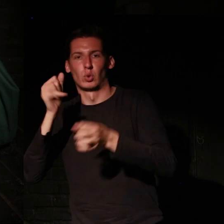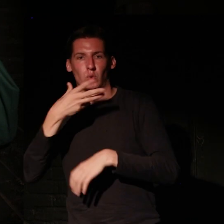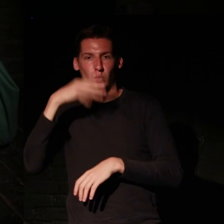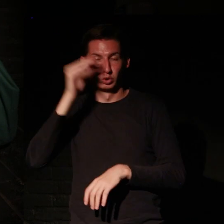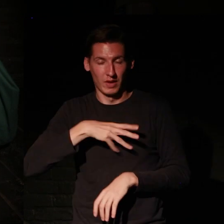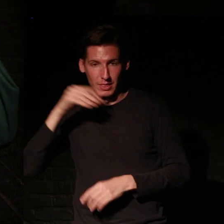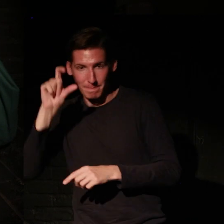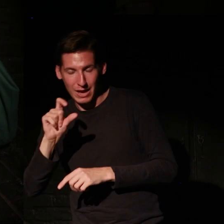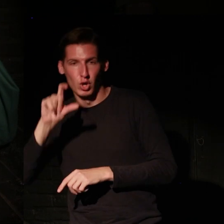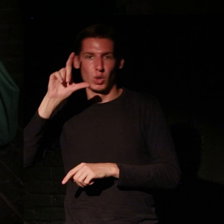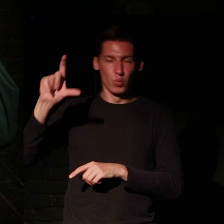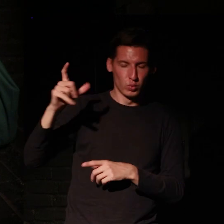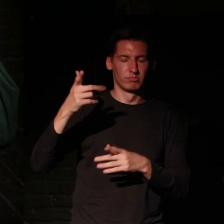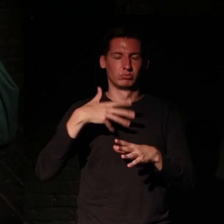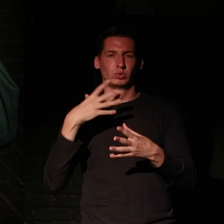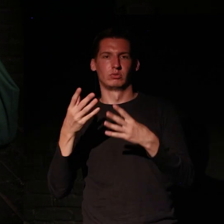bez tej interpretacji.